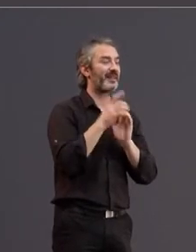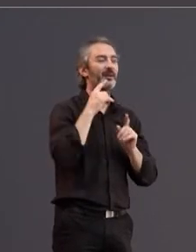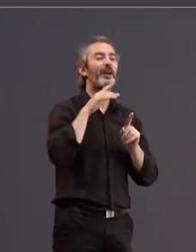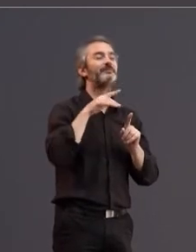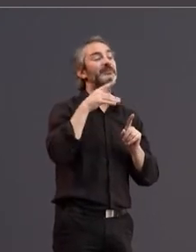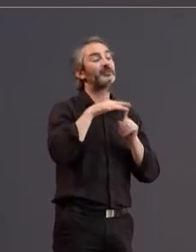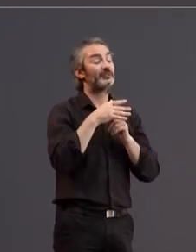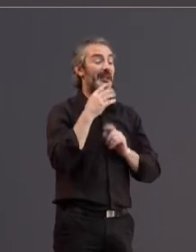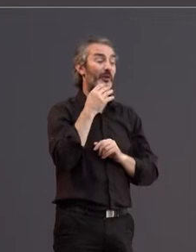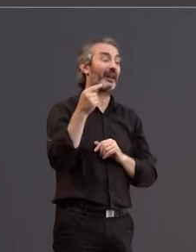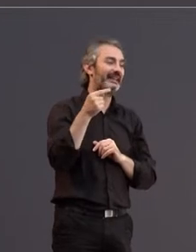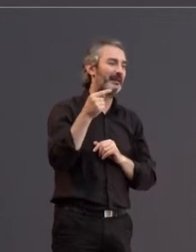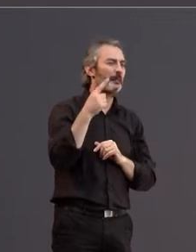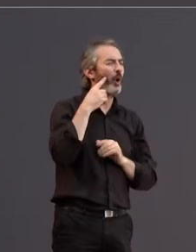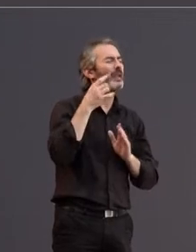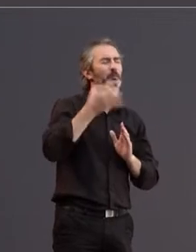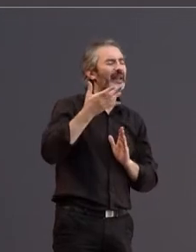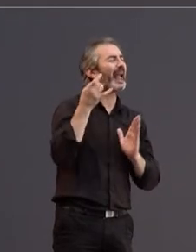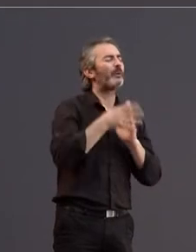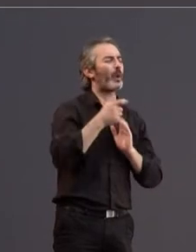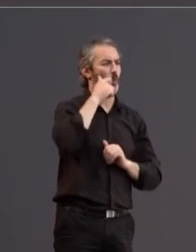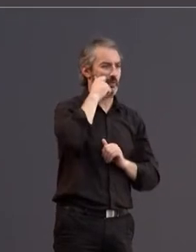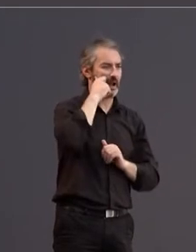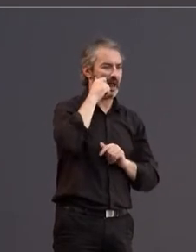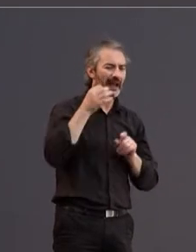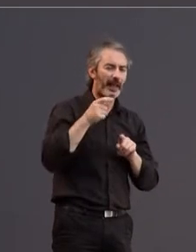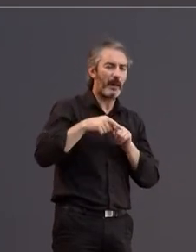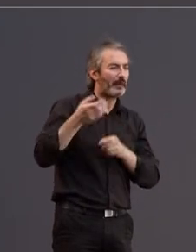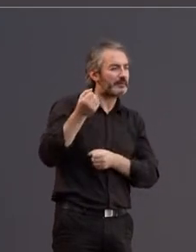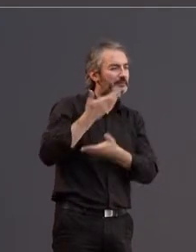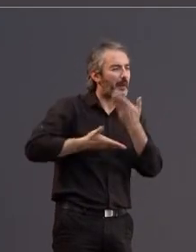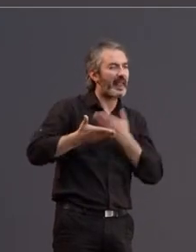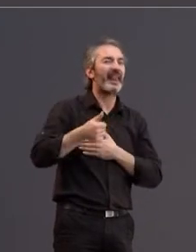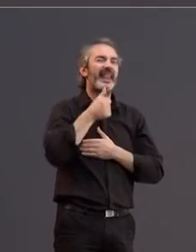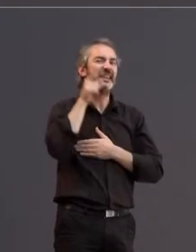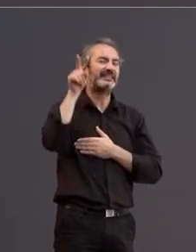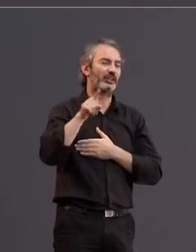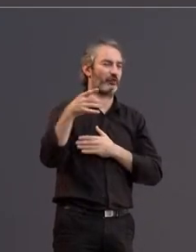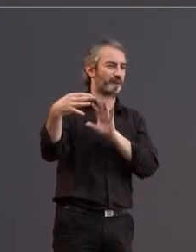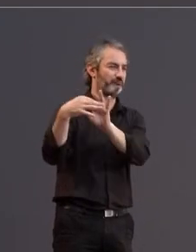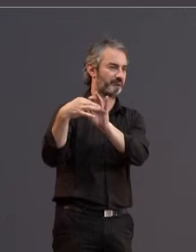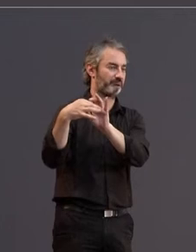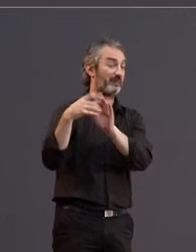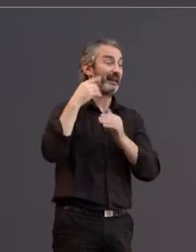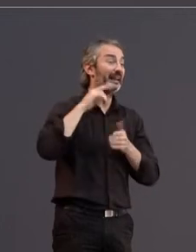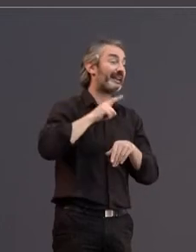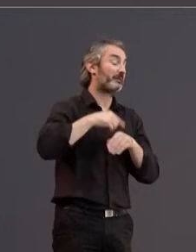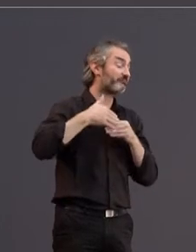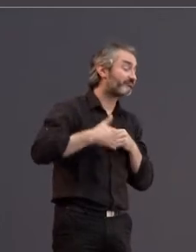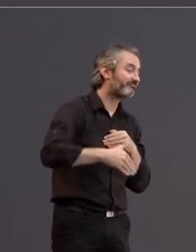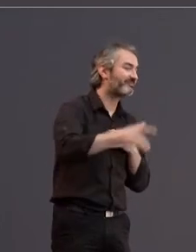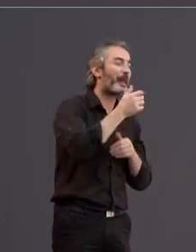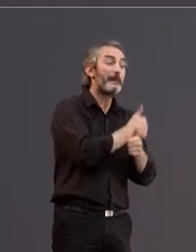veus la qualitat humana i te n'adones si val la pena o no treballar per segons qui. I amb el temps veureu que prioritzar